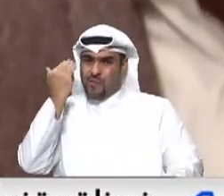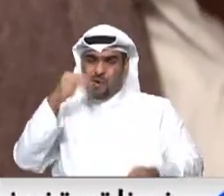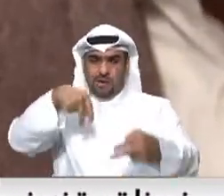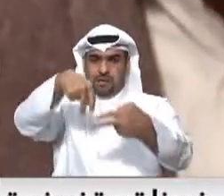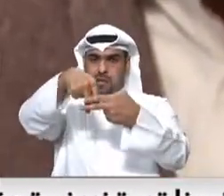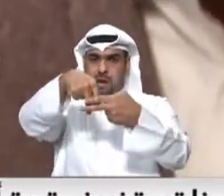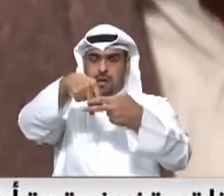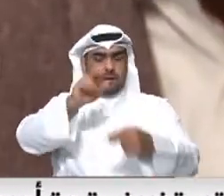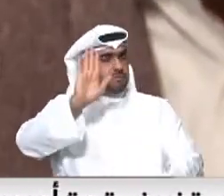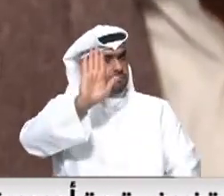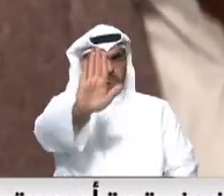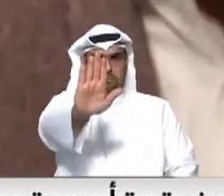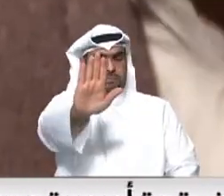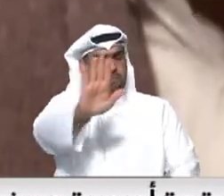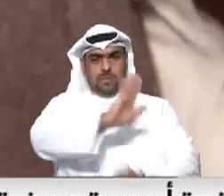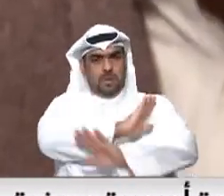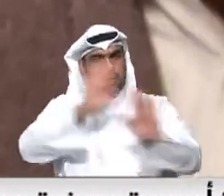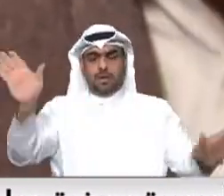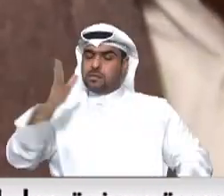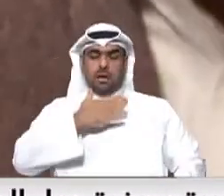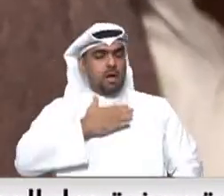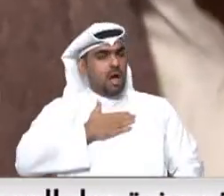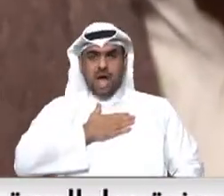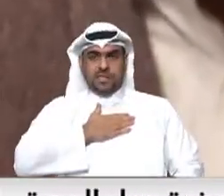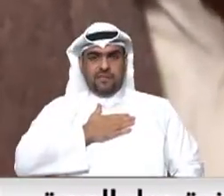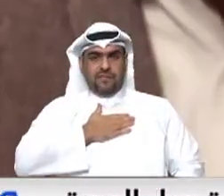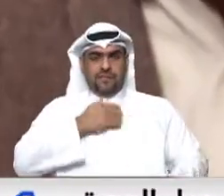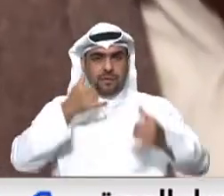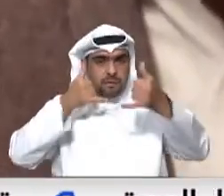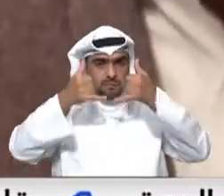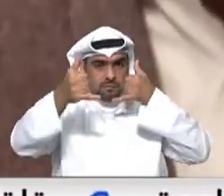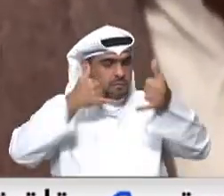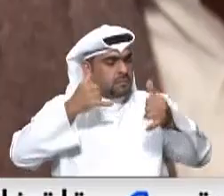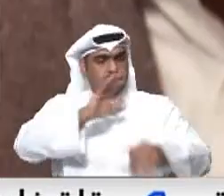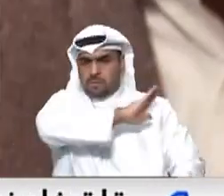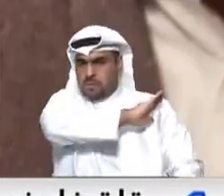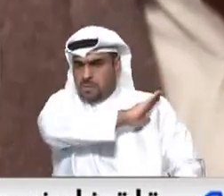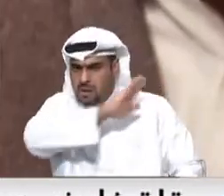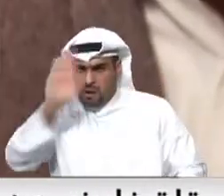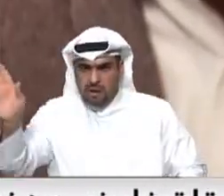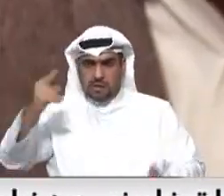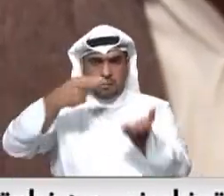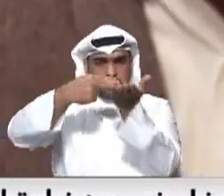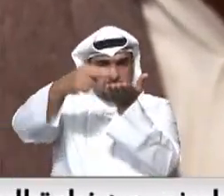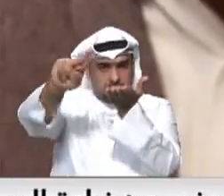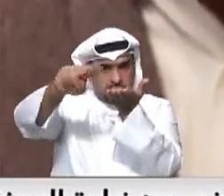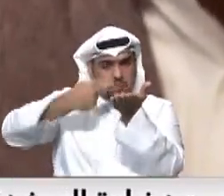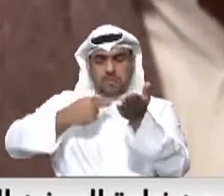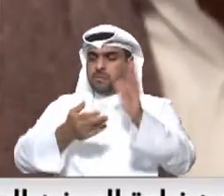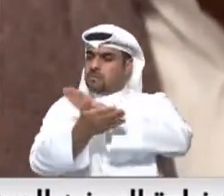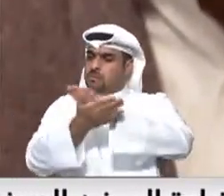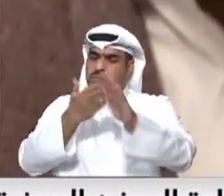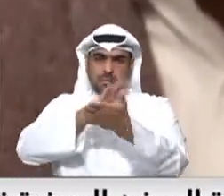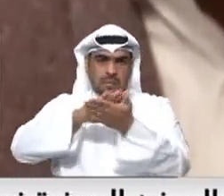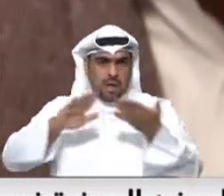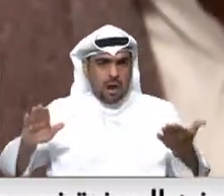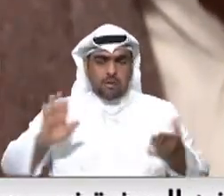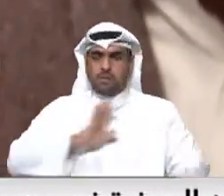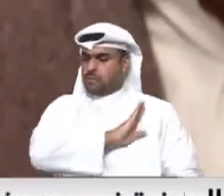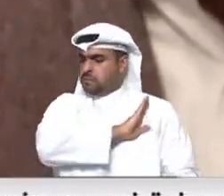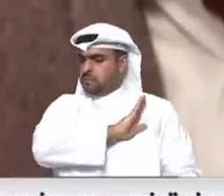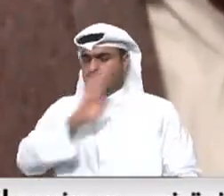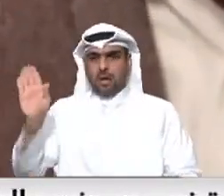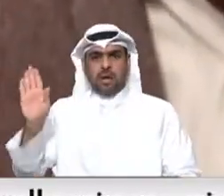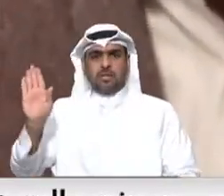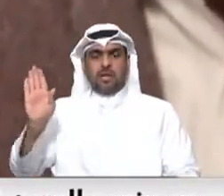أيضا وقف الاتصال بشكل كامل مع الاحتلال الإسرائيلي وتقنين العلاقة مع الولايات المتحدة